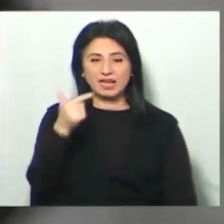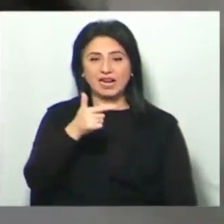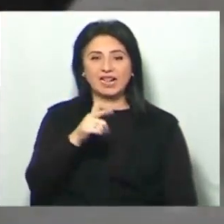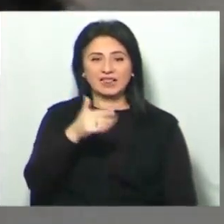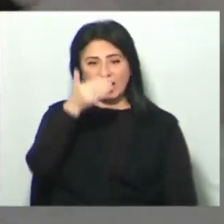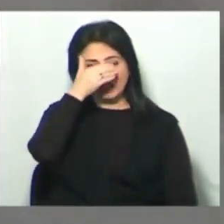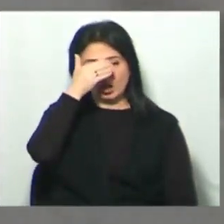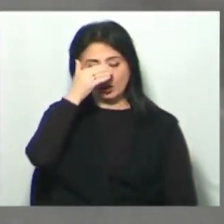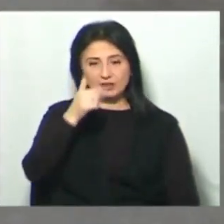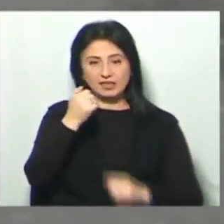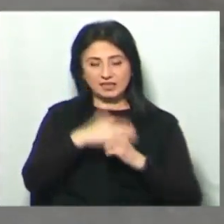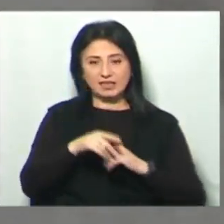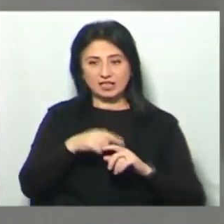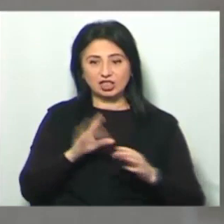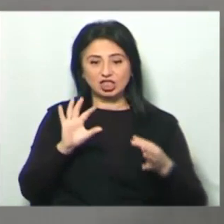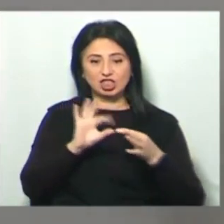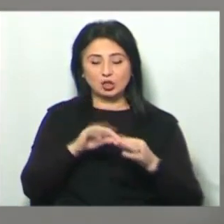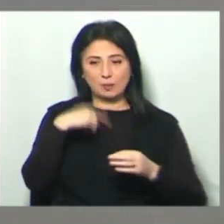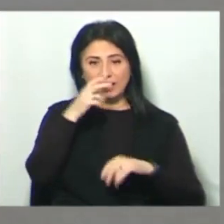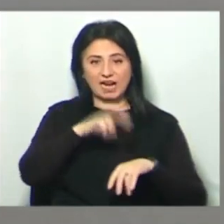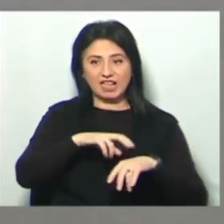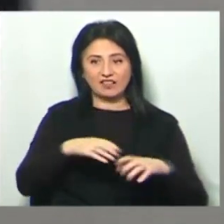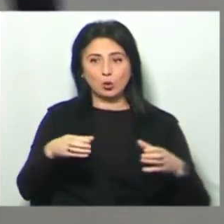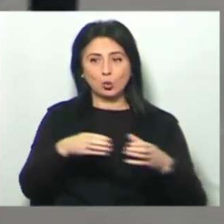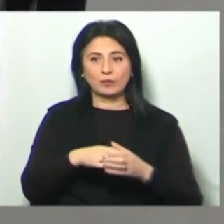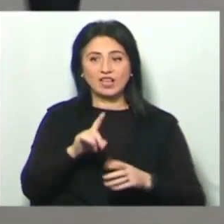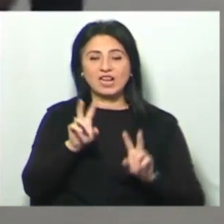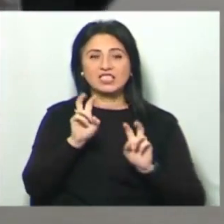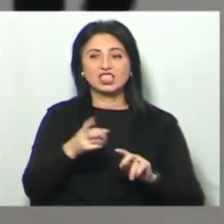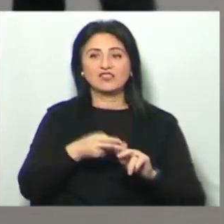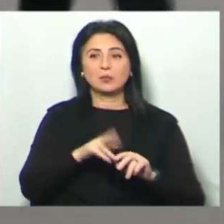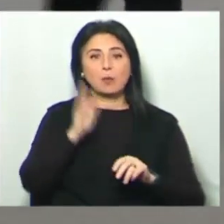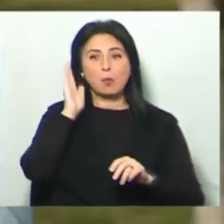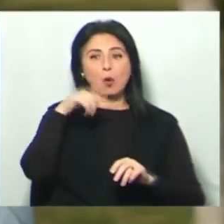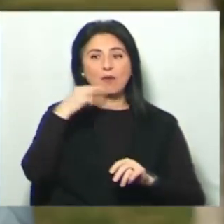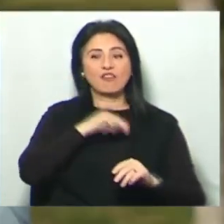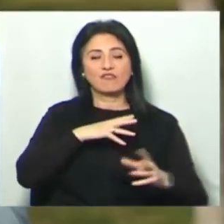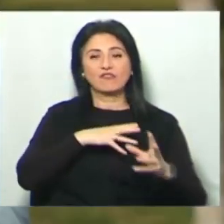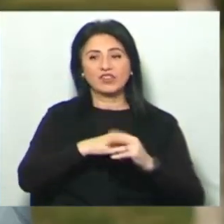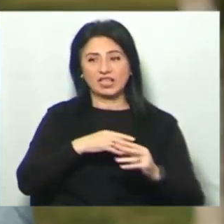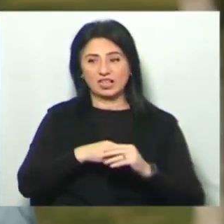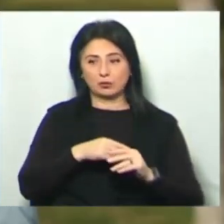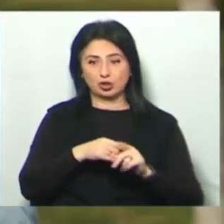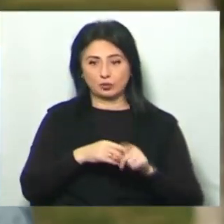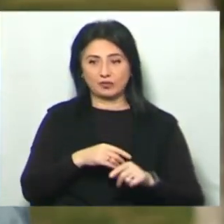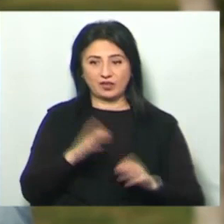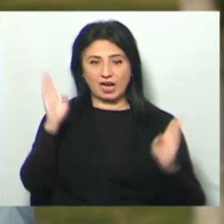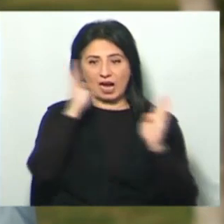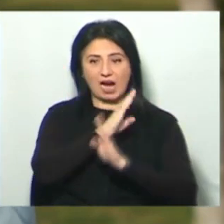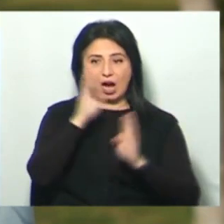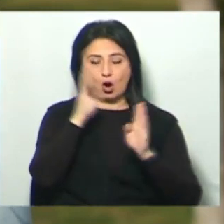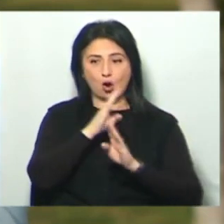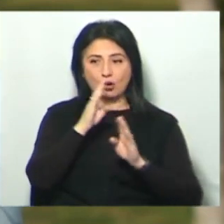გლდანის პროფესიული მომზადების ცენტრი შეუერთდა პირადი ექიმის გუნდს, რაც ნიშნავს იმას, რომ მომავალში ვითანამშრომლებთ